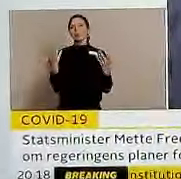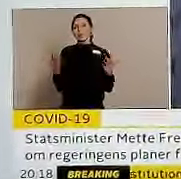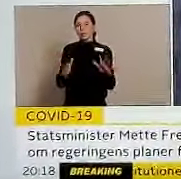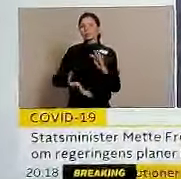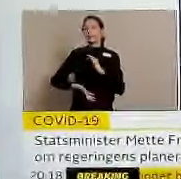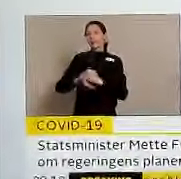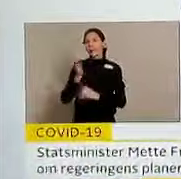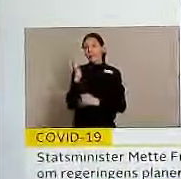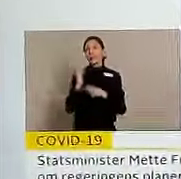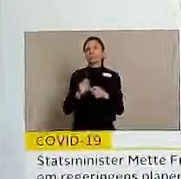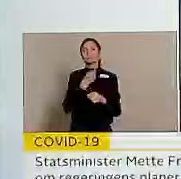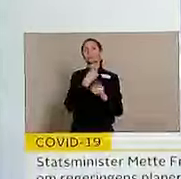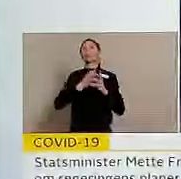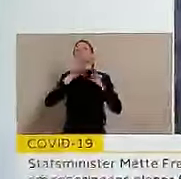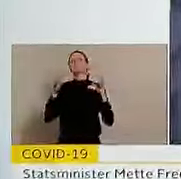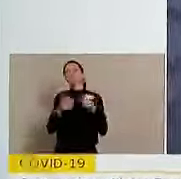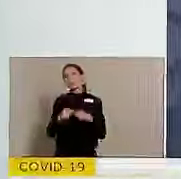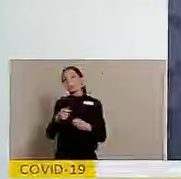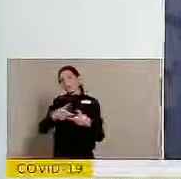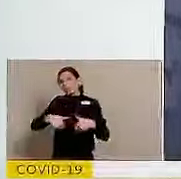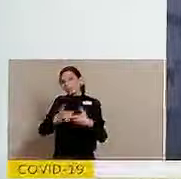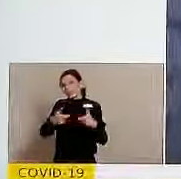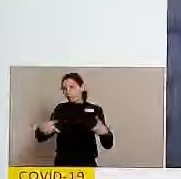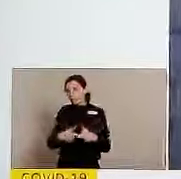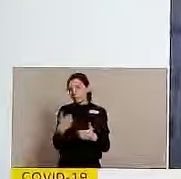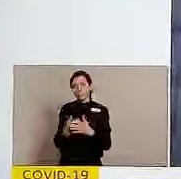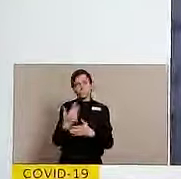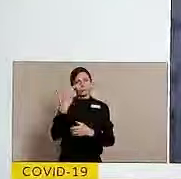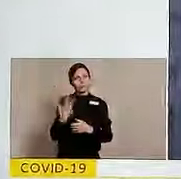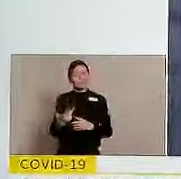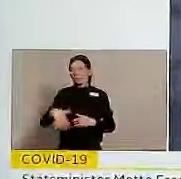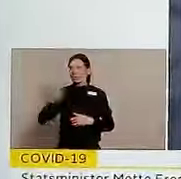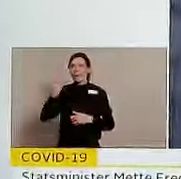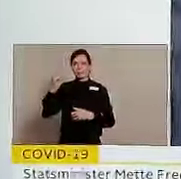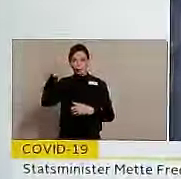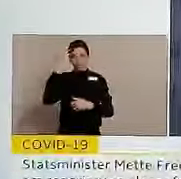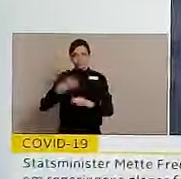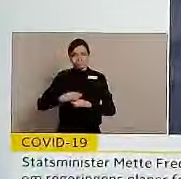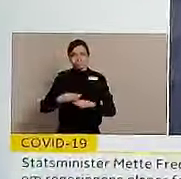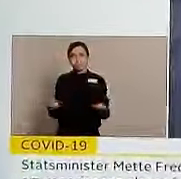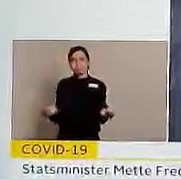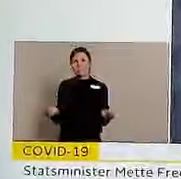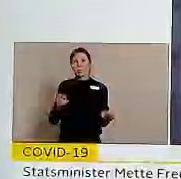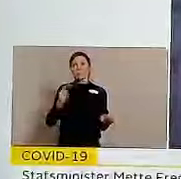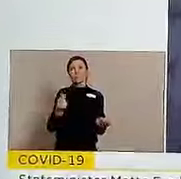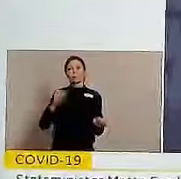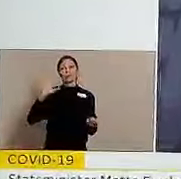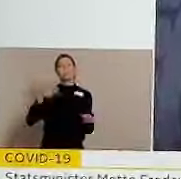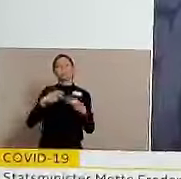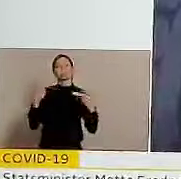يعني اللي أنا فهمتها يعني بالترجمة، تكلمت عن الاقتصاد أنها ستقدم الحكومة مساعدات